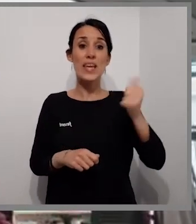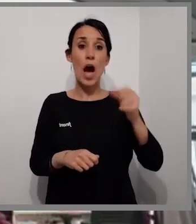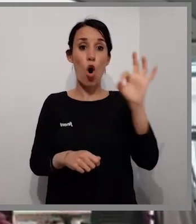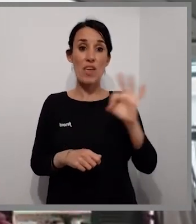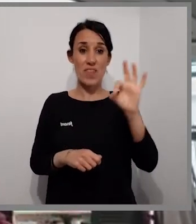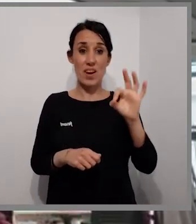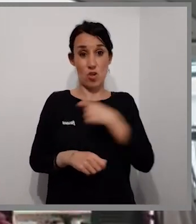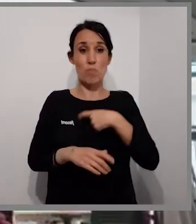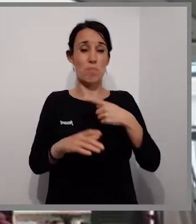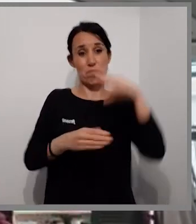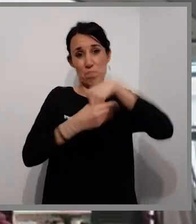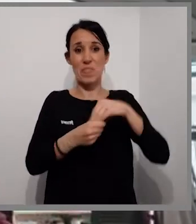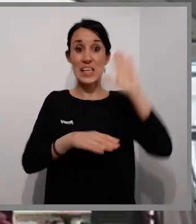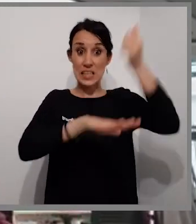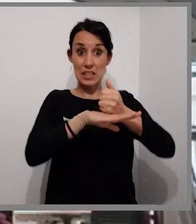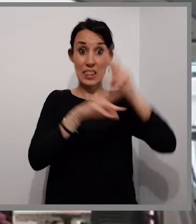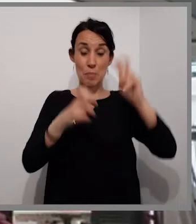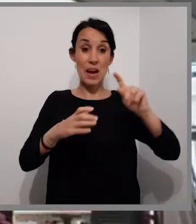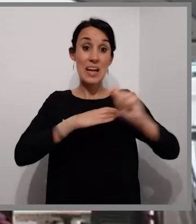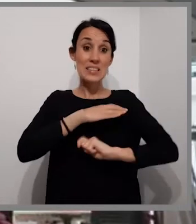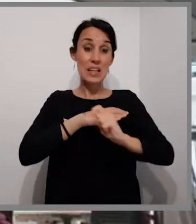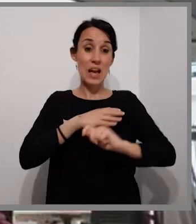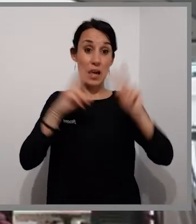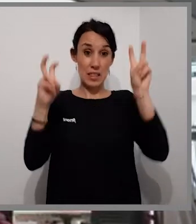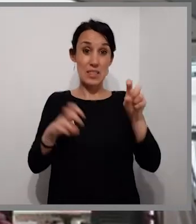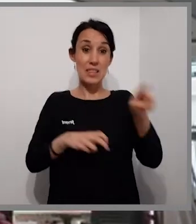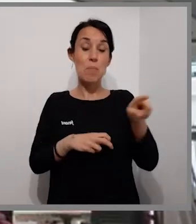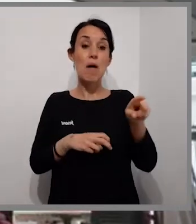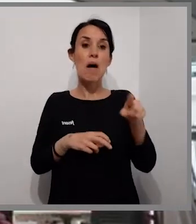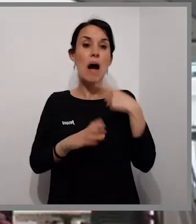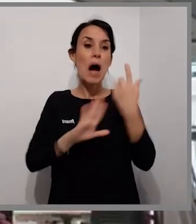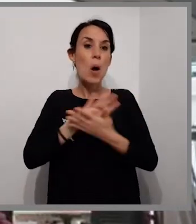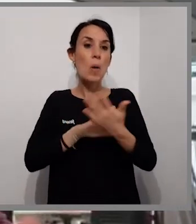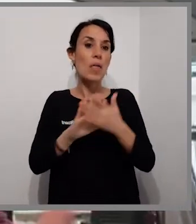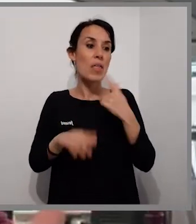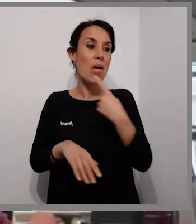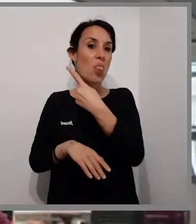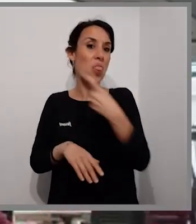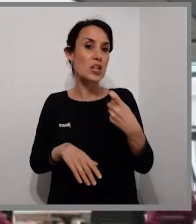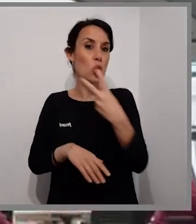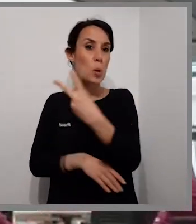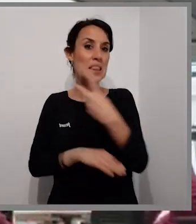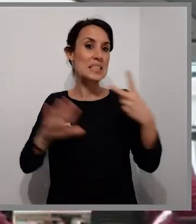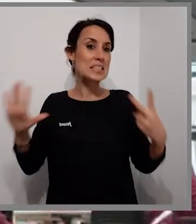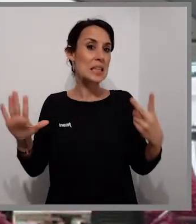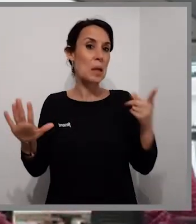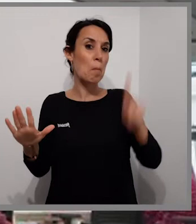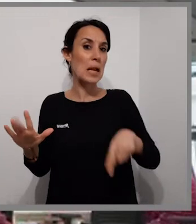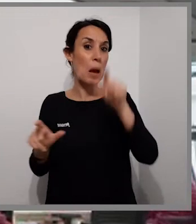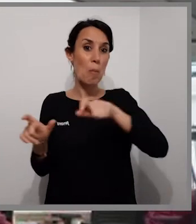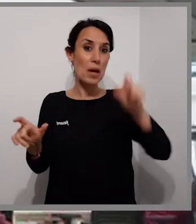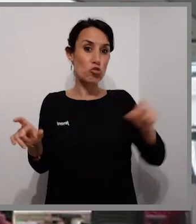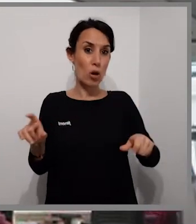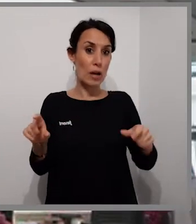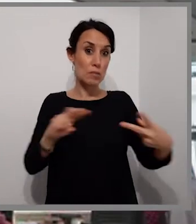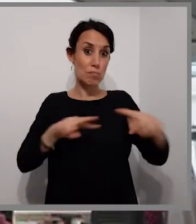Oliver, la comissionada de la Generalitat per a l'estratègia de la intel·ligència artificial, que parlava de que d'unes 127.000